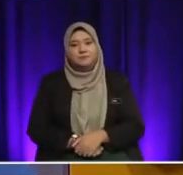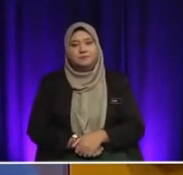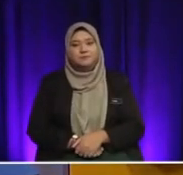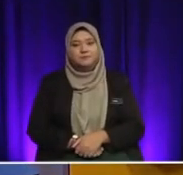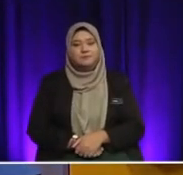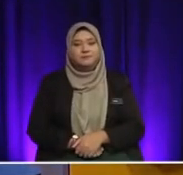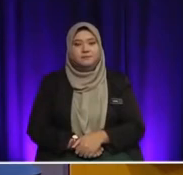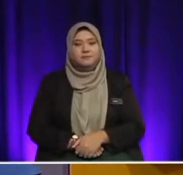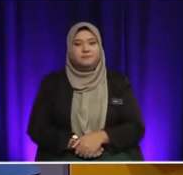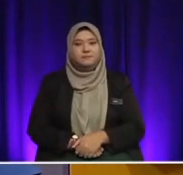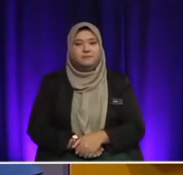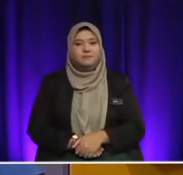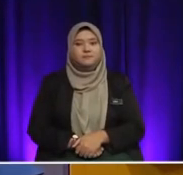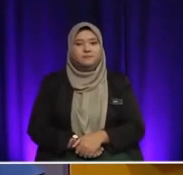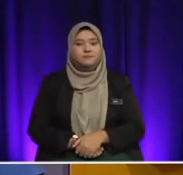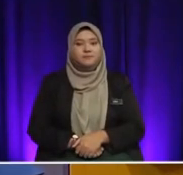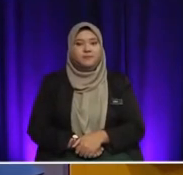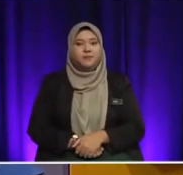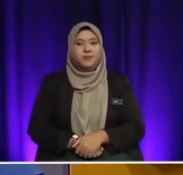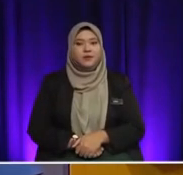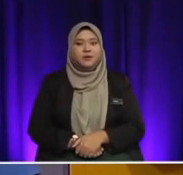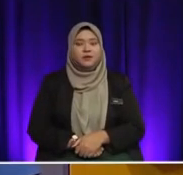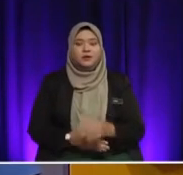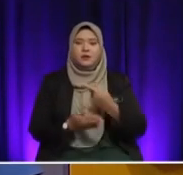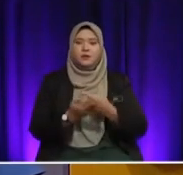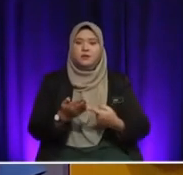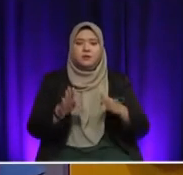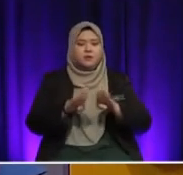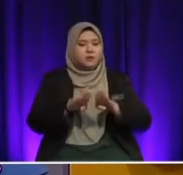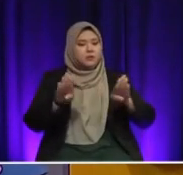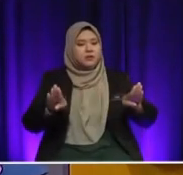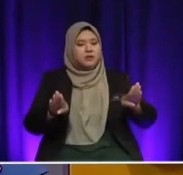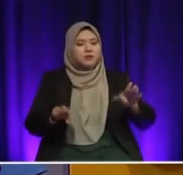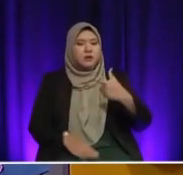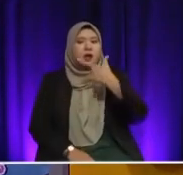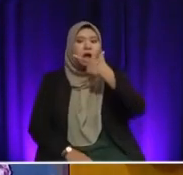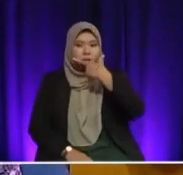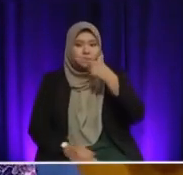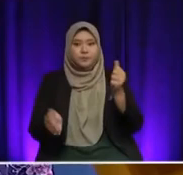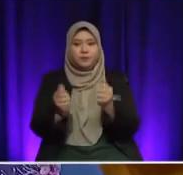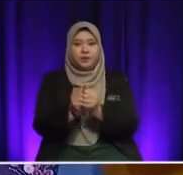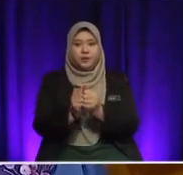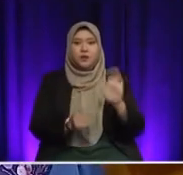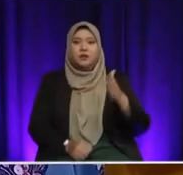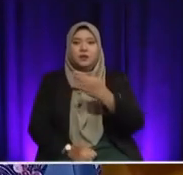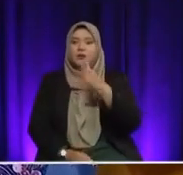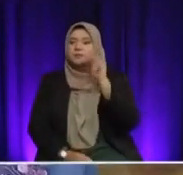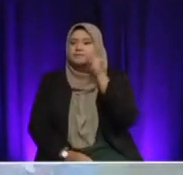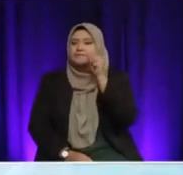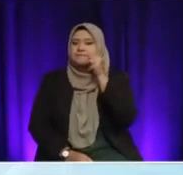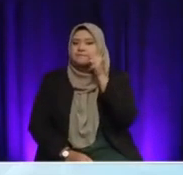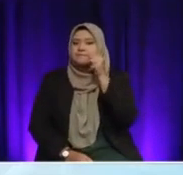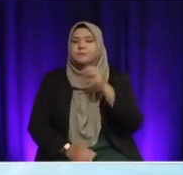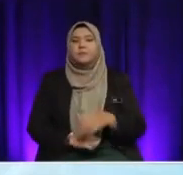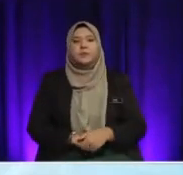keropok leko? Keropok leko kita guna isi ikan. Ikan perkasam kita guna ikan segar. Ikan segar. Tu beza dia. Lepas tu kita ada garam